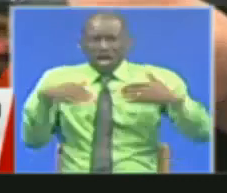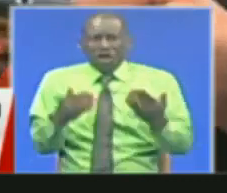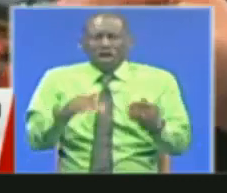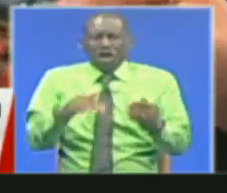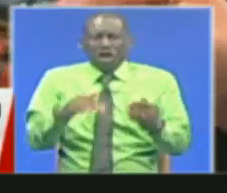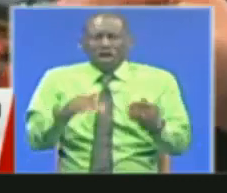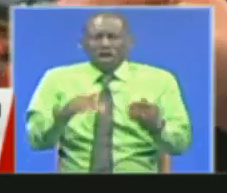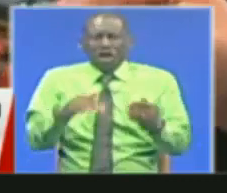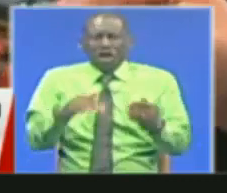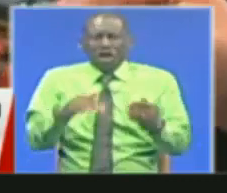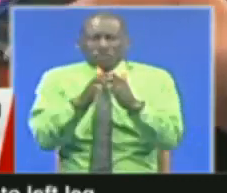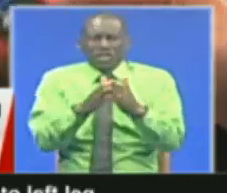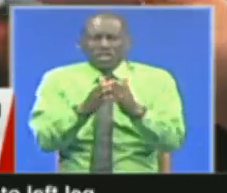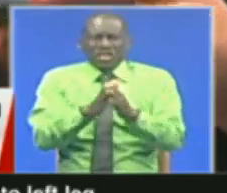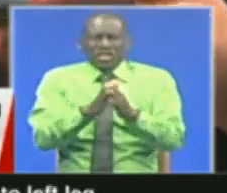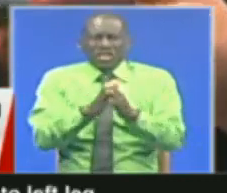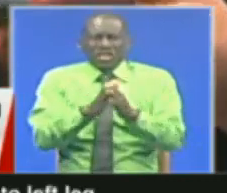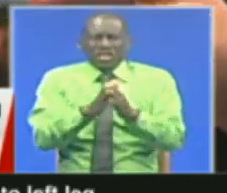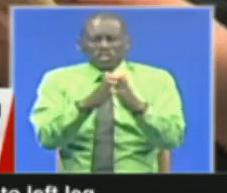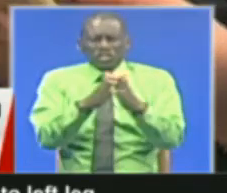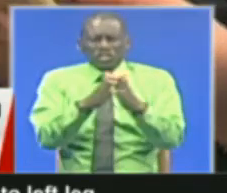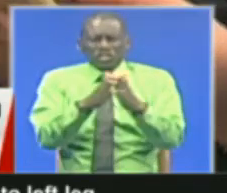chooni lakini nilikachooni kwa zaidi ya